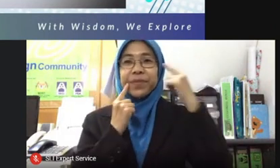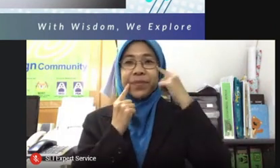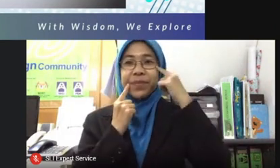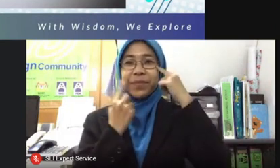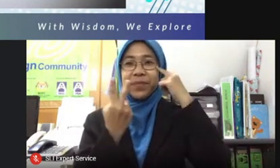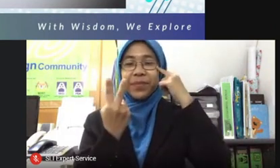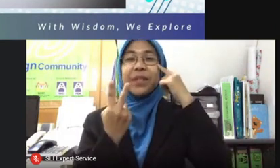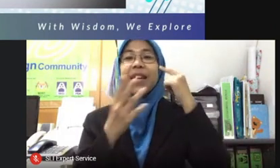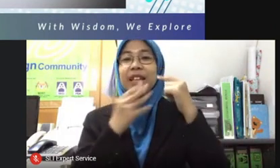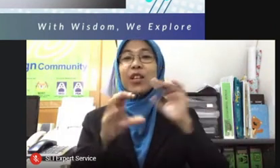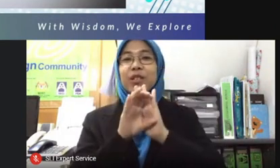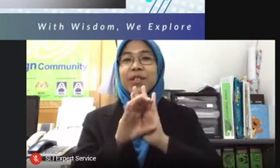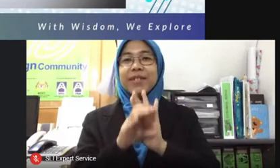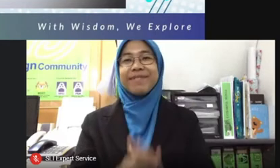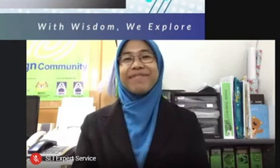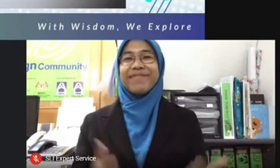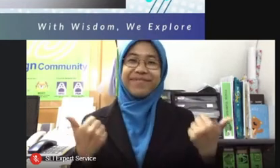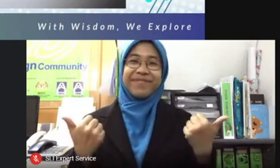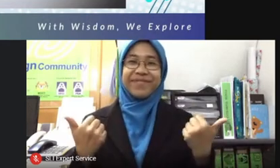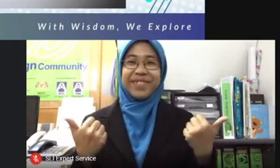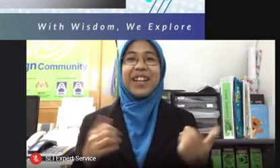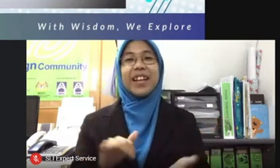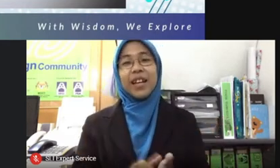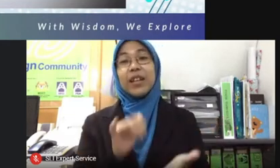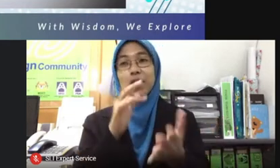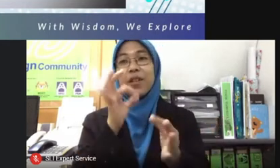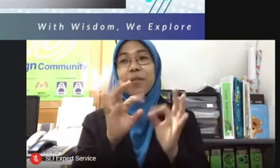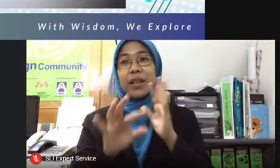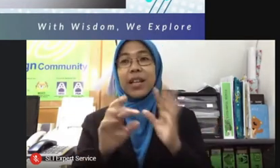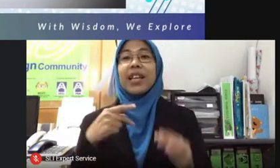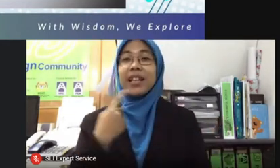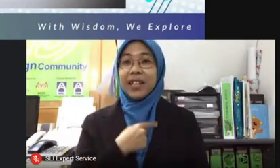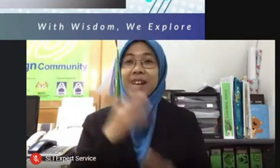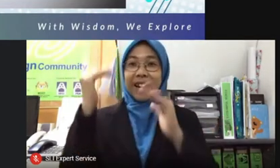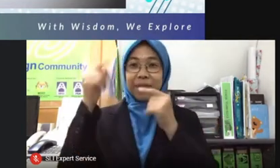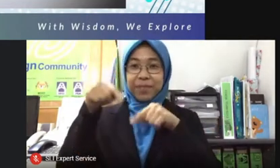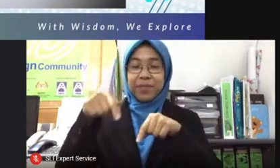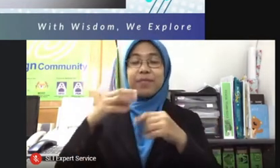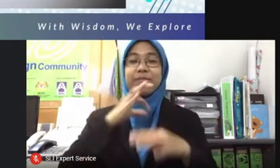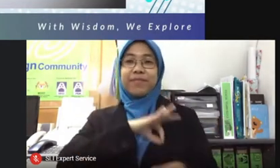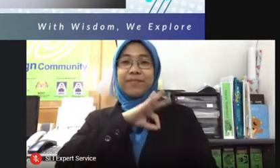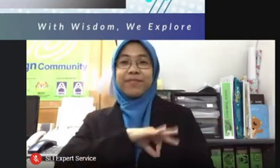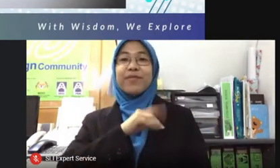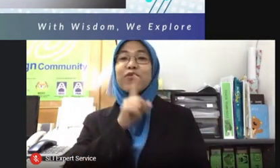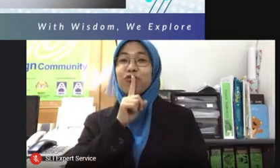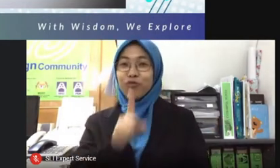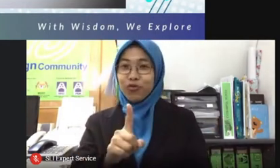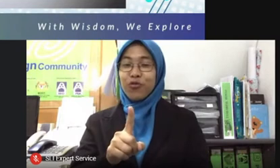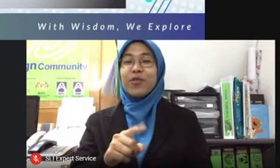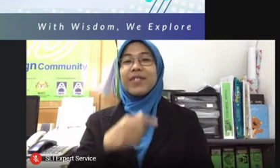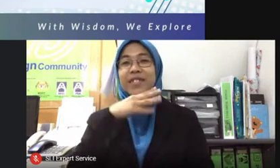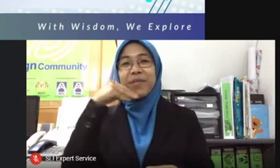oculi. Dan contohnya begini. Alright, semoga bermanfaat. True smile, fake